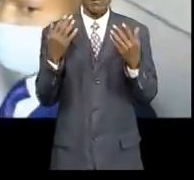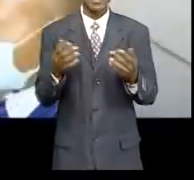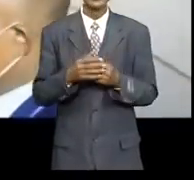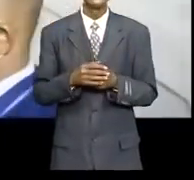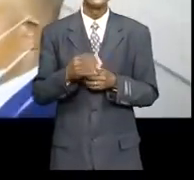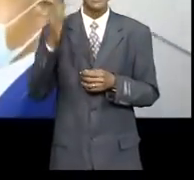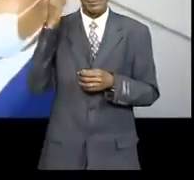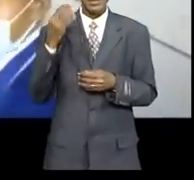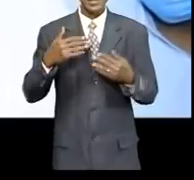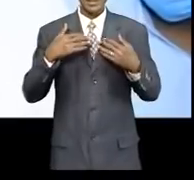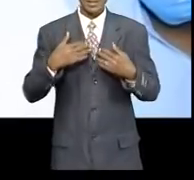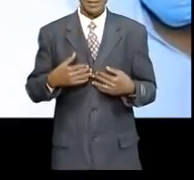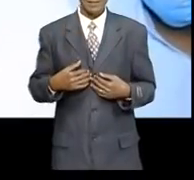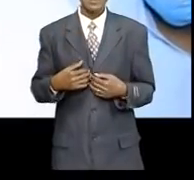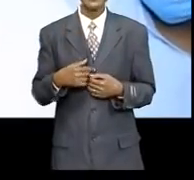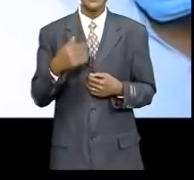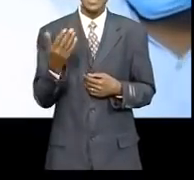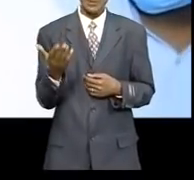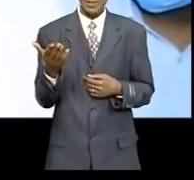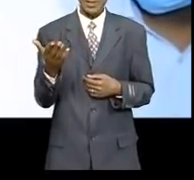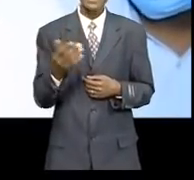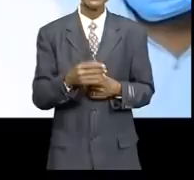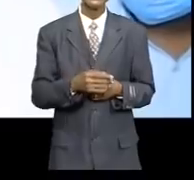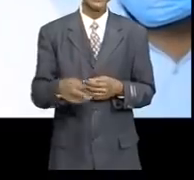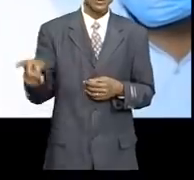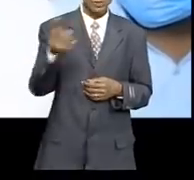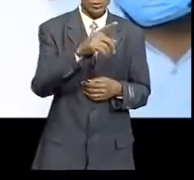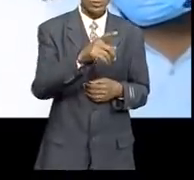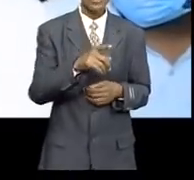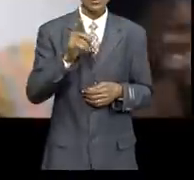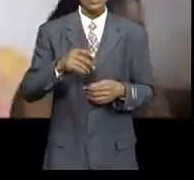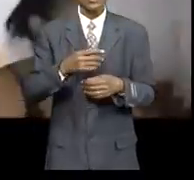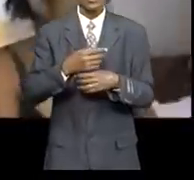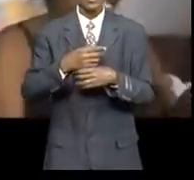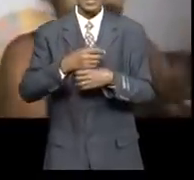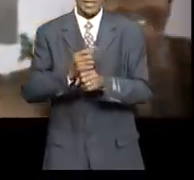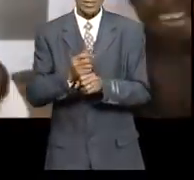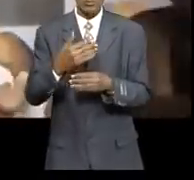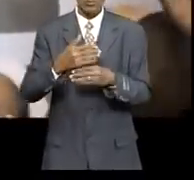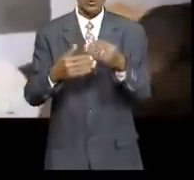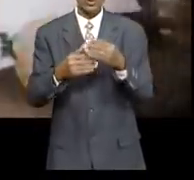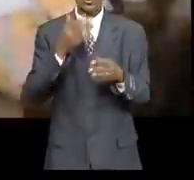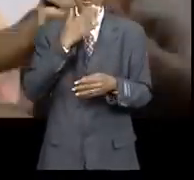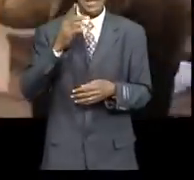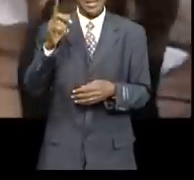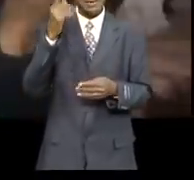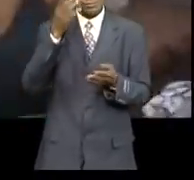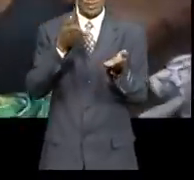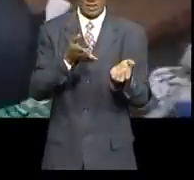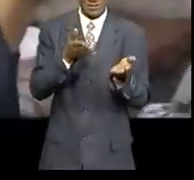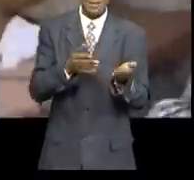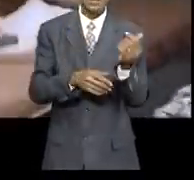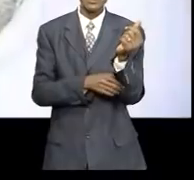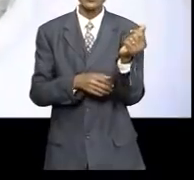ministre de la Santé sur la nécessité de doter la prison d'une structure sanitaire qui devrait également administrer les soins de santé et effectuer les